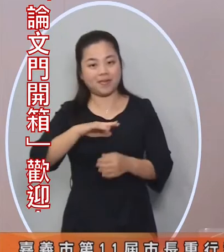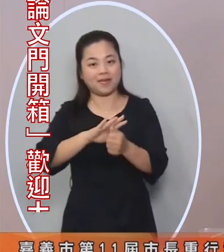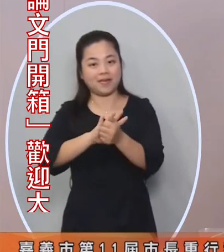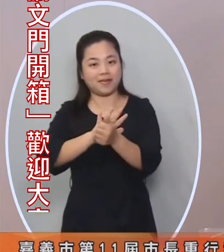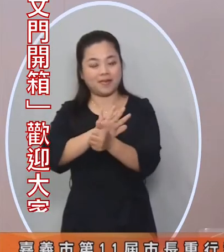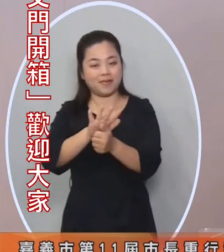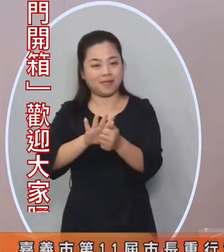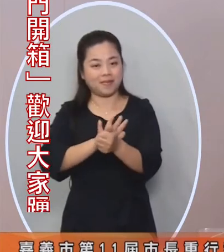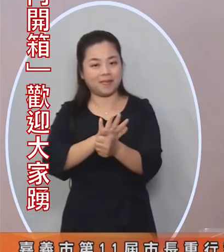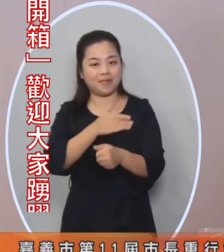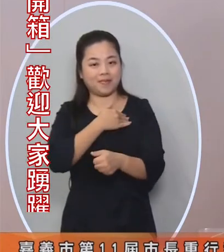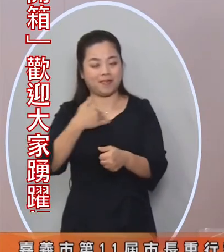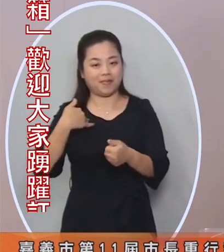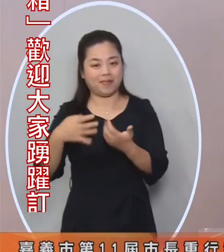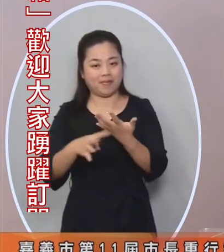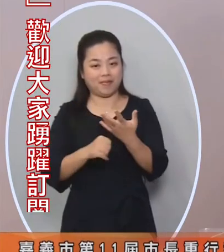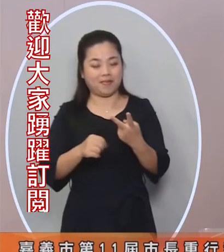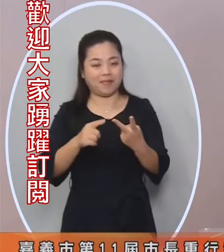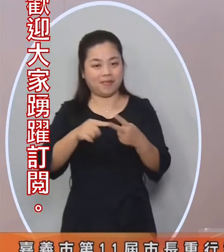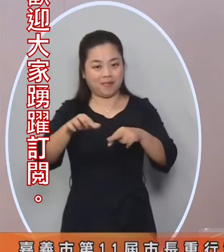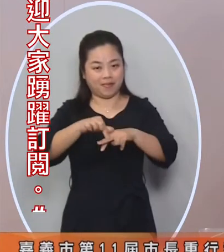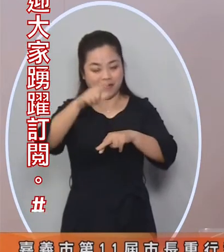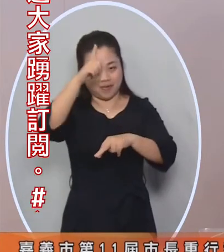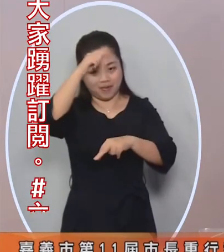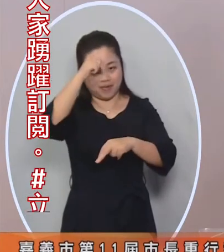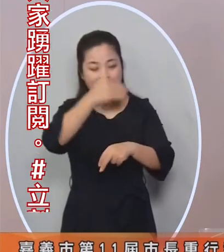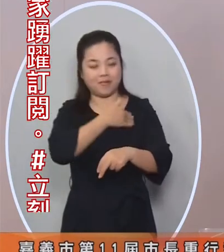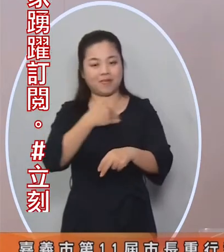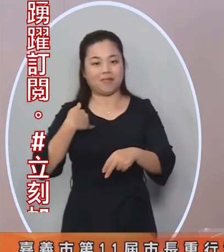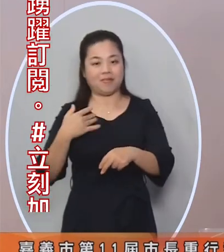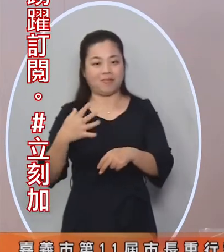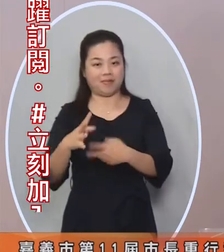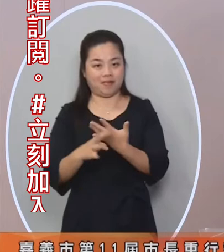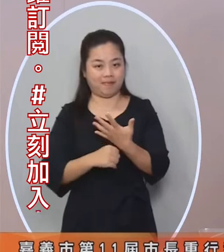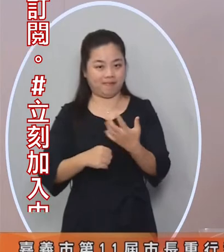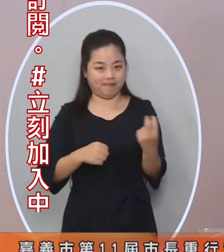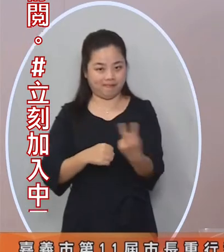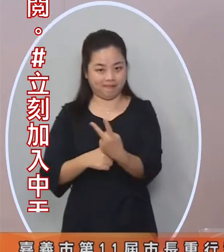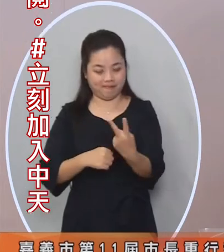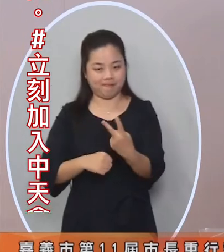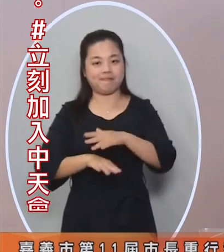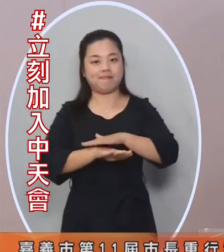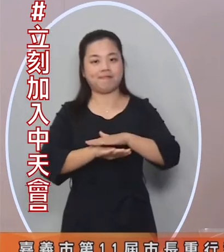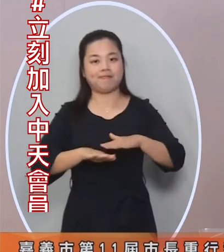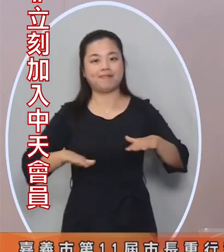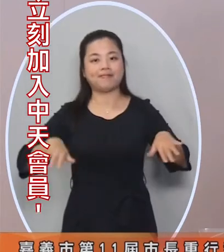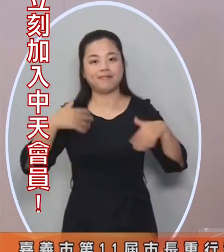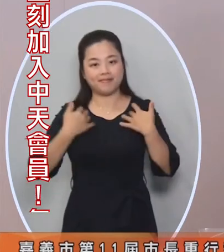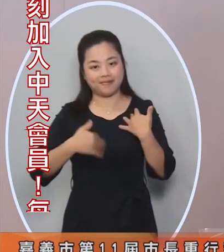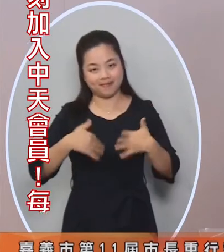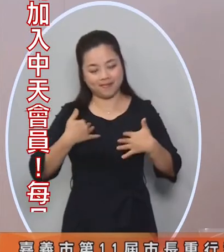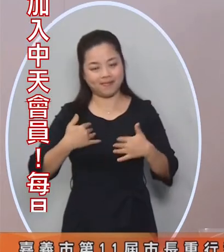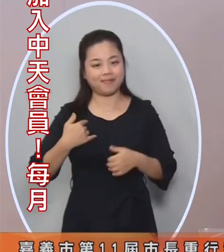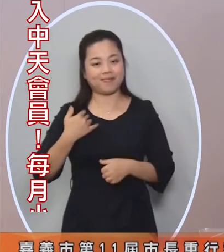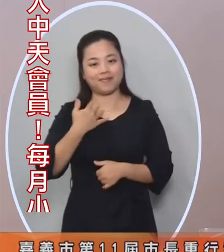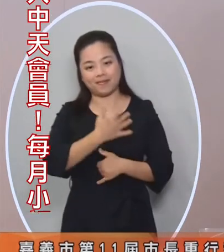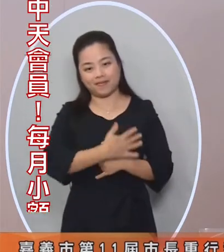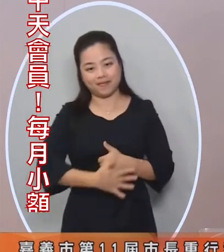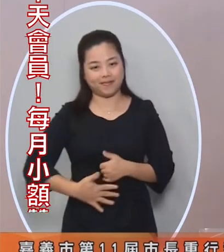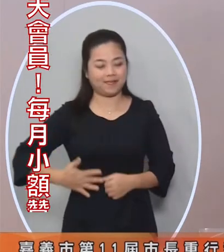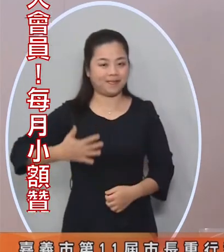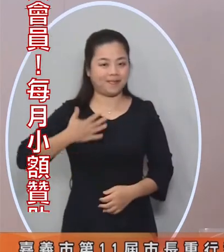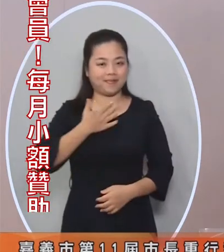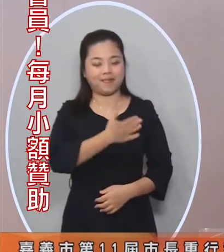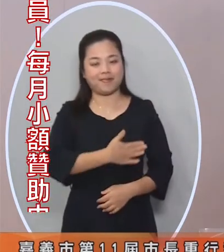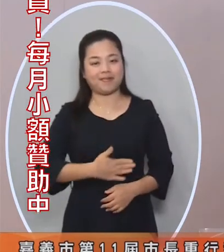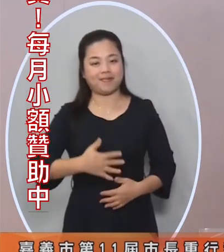金黄色能量，两股能量非常稳定的、持续的、和谐的、愉快的，在我的全身上下，